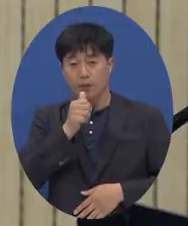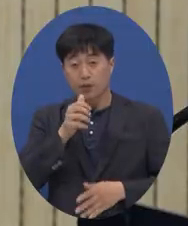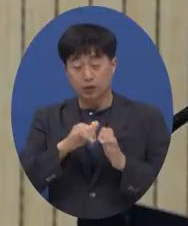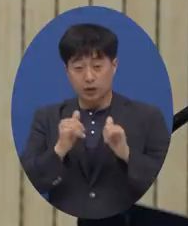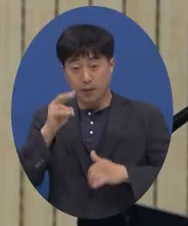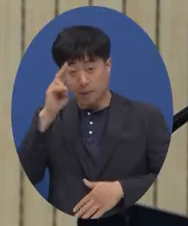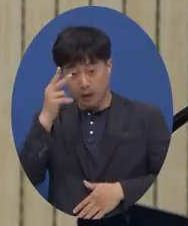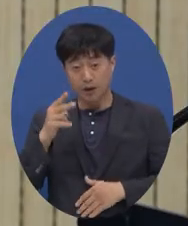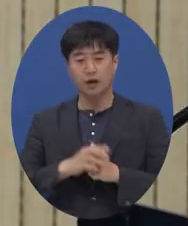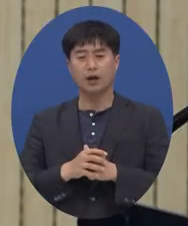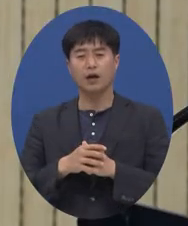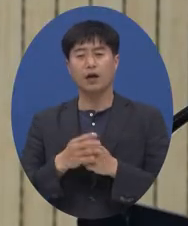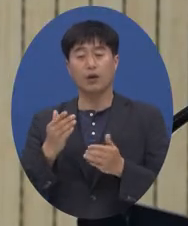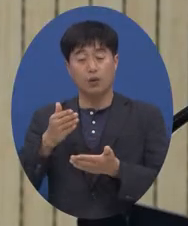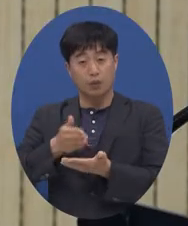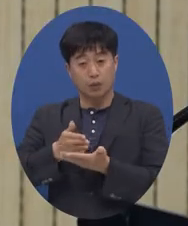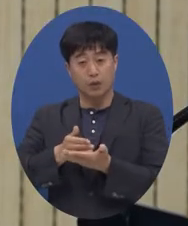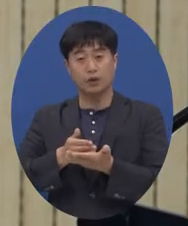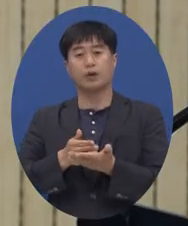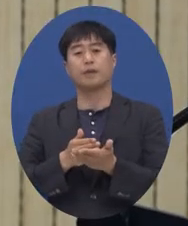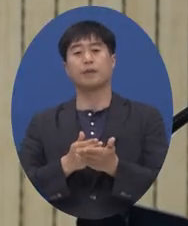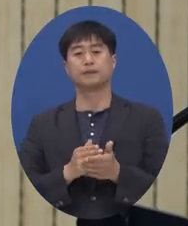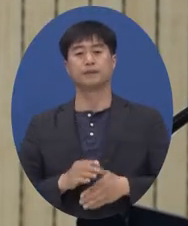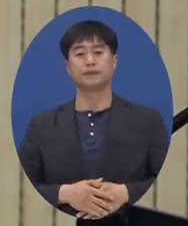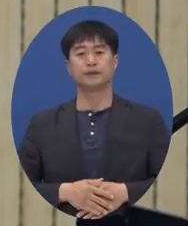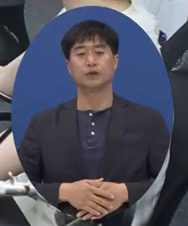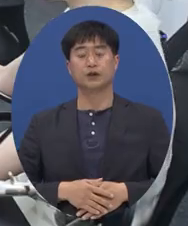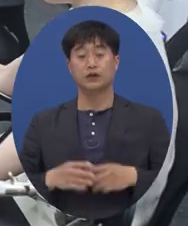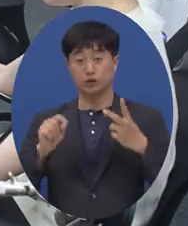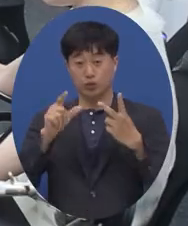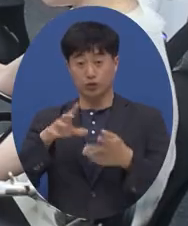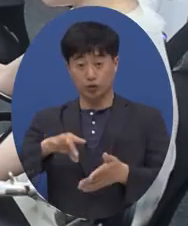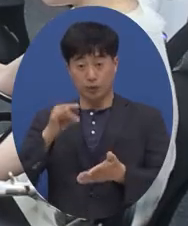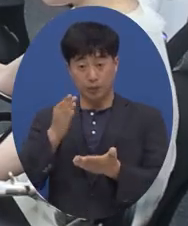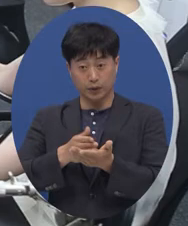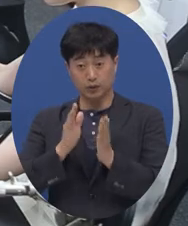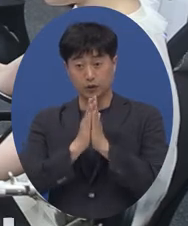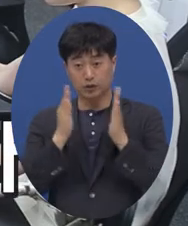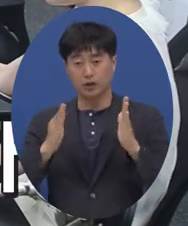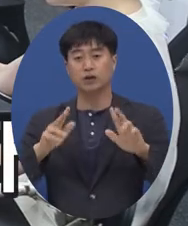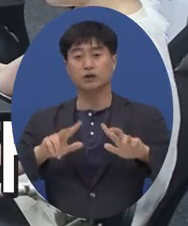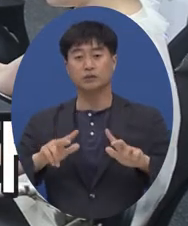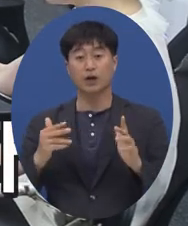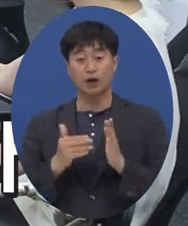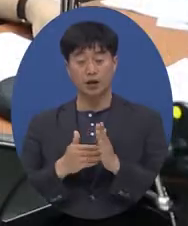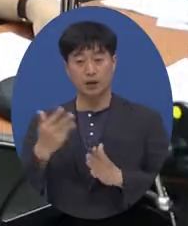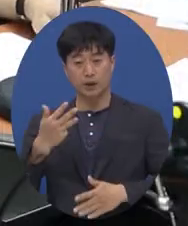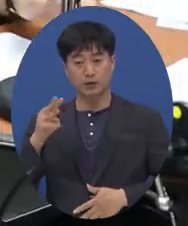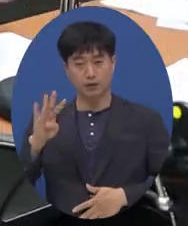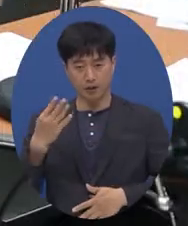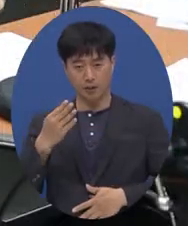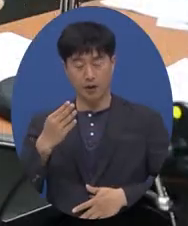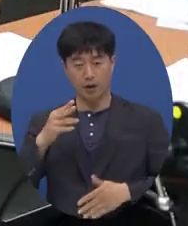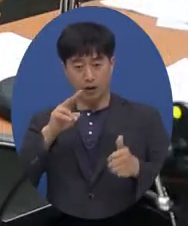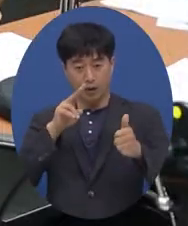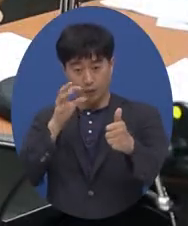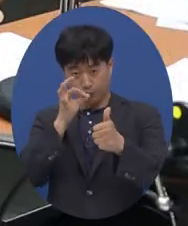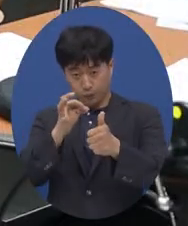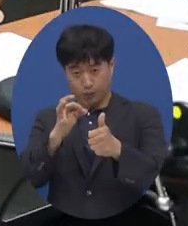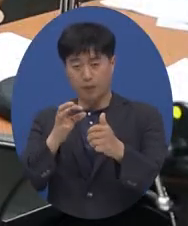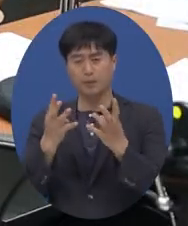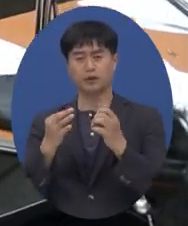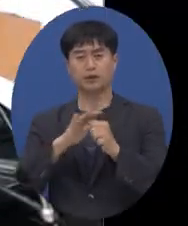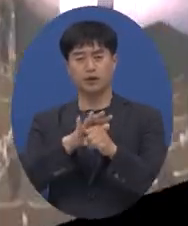경기도 공식 팟캐스트 채널입니다. 지난 2월 첫 방송을 시작해 현재 8,400여 명의 구독자를 모으는 등 많은 사랑을